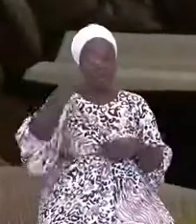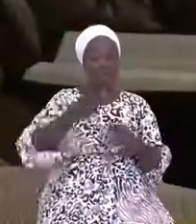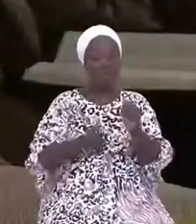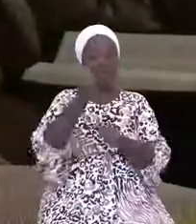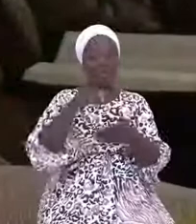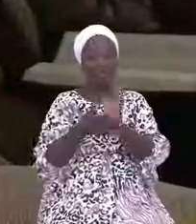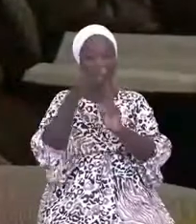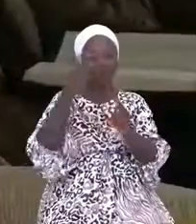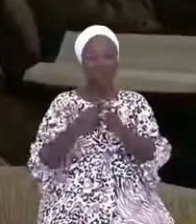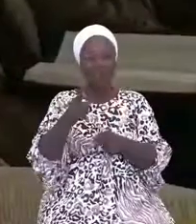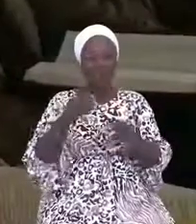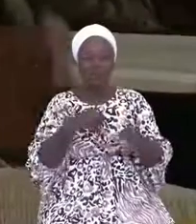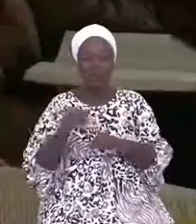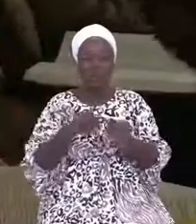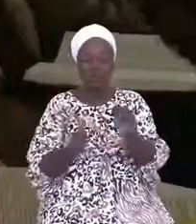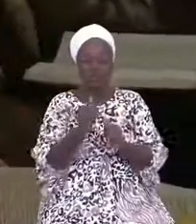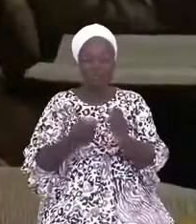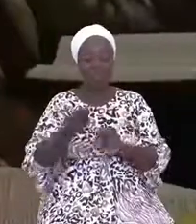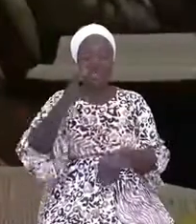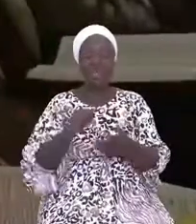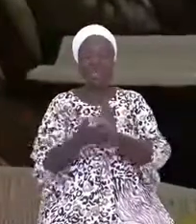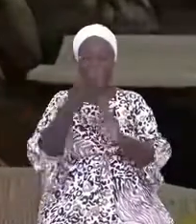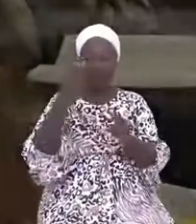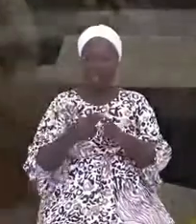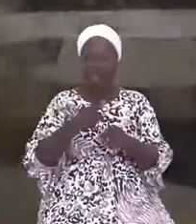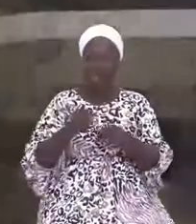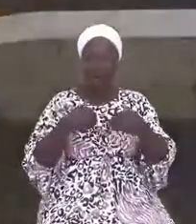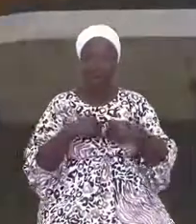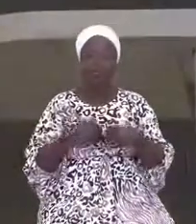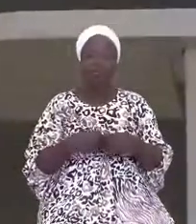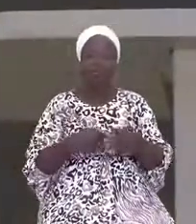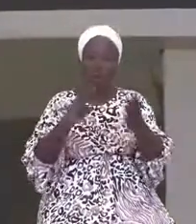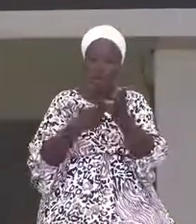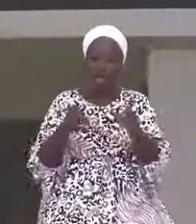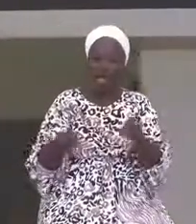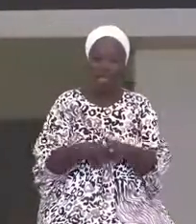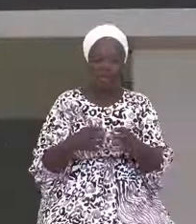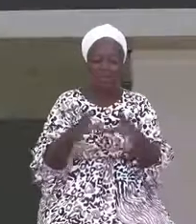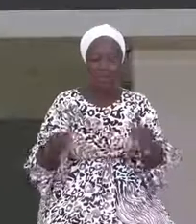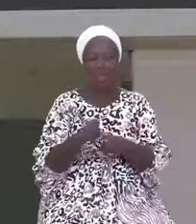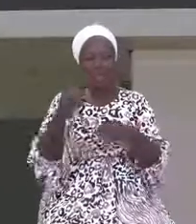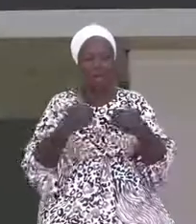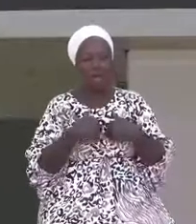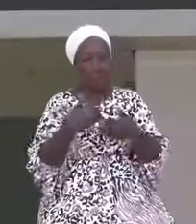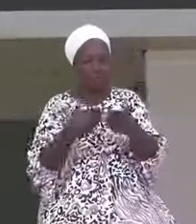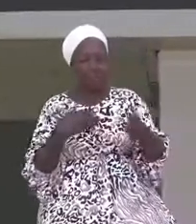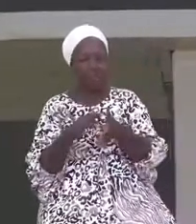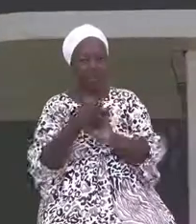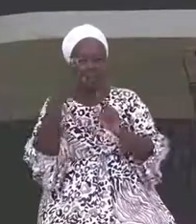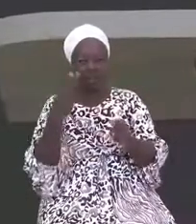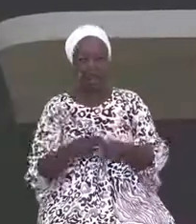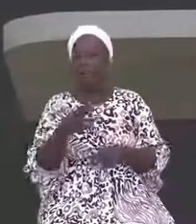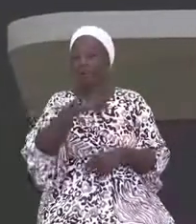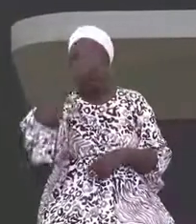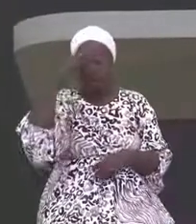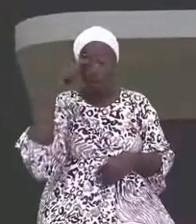tu feras de plus grandes choses. Et tu auras le double de tout ce que tu avais possédé.